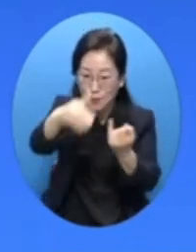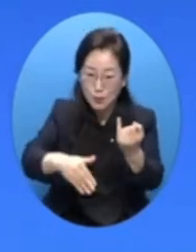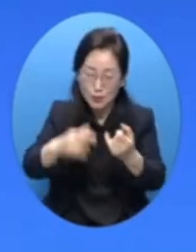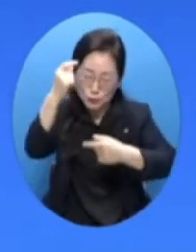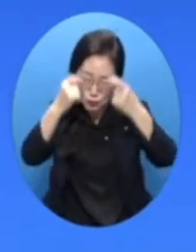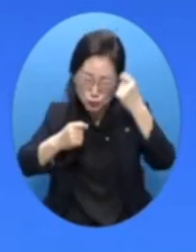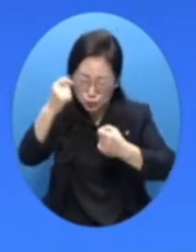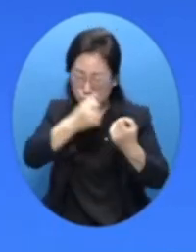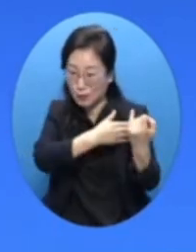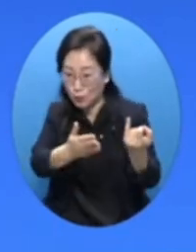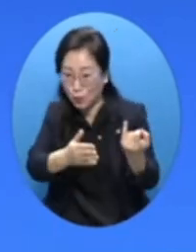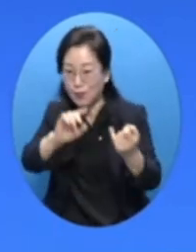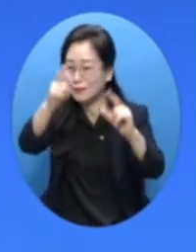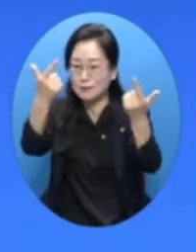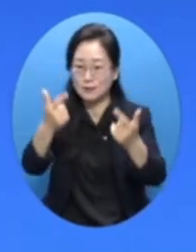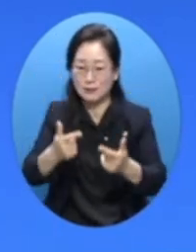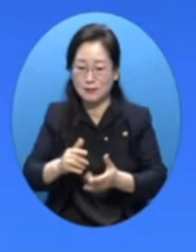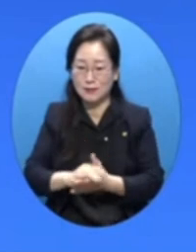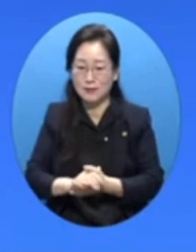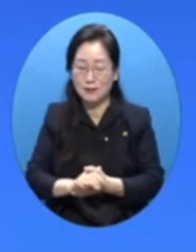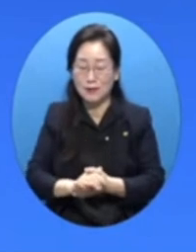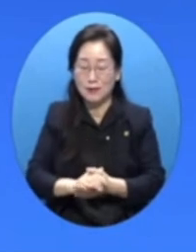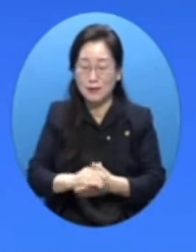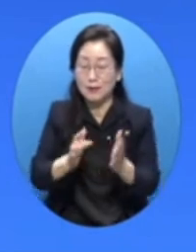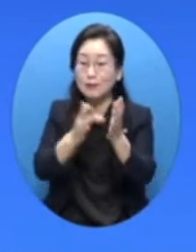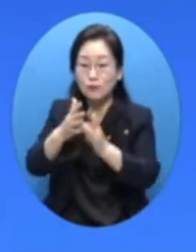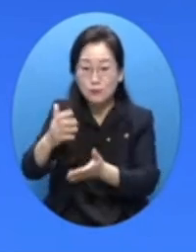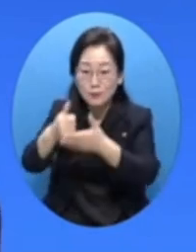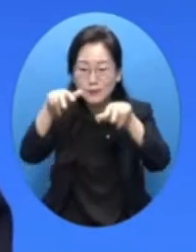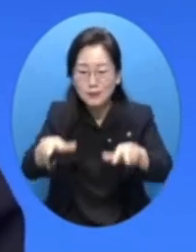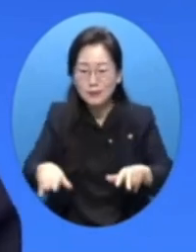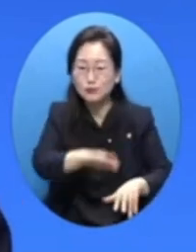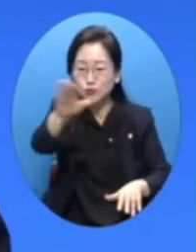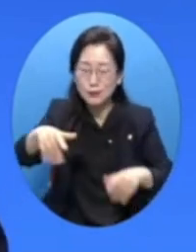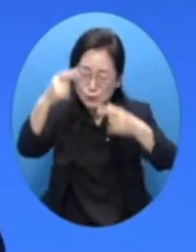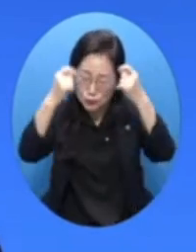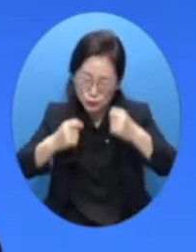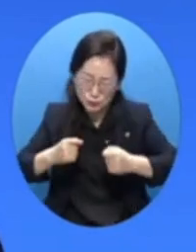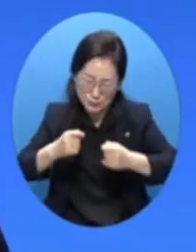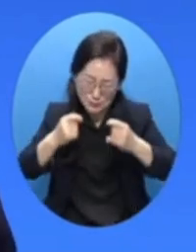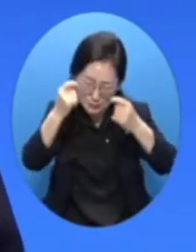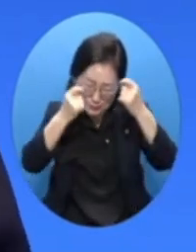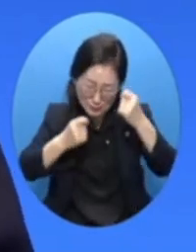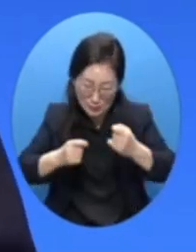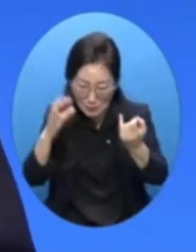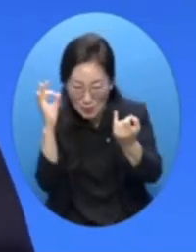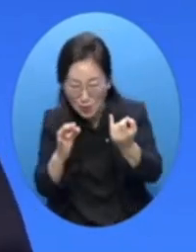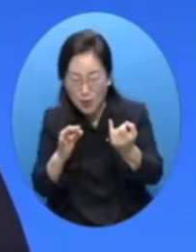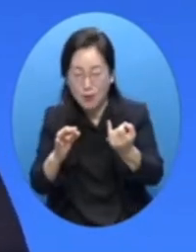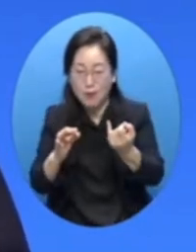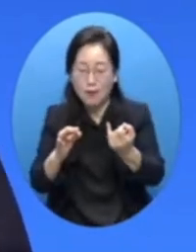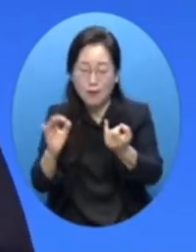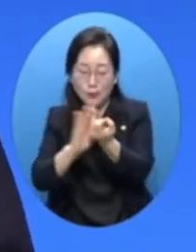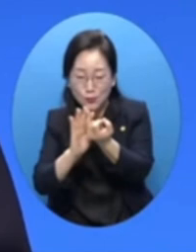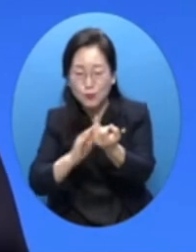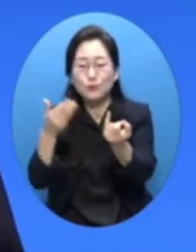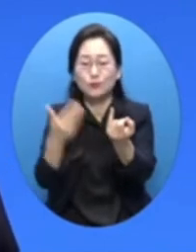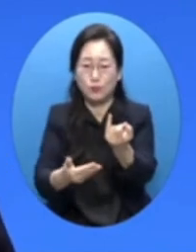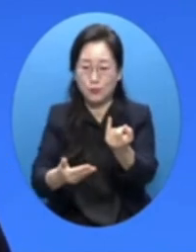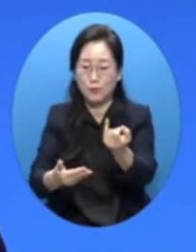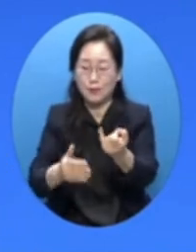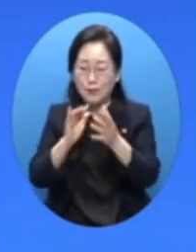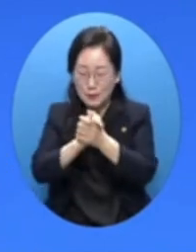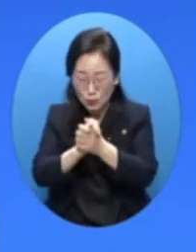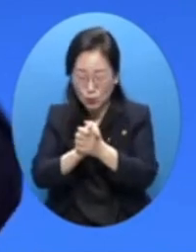외면하지 않으신 예수, 하나님이 그 예수님이 지금 우리의 눈물을 외면하지 않으십니다. 우리의 눈물을 닦아주십니다. 우리의